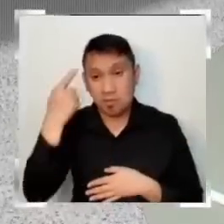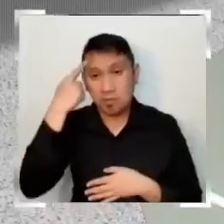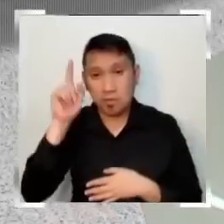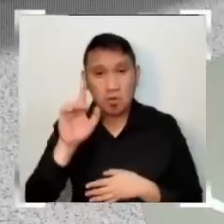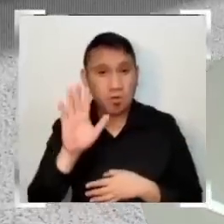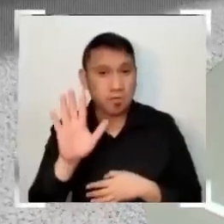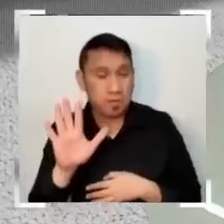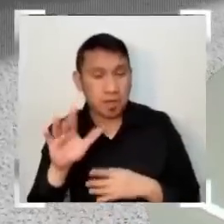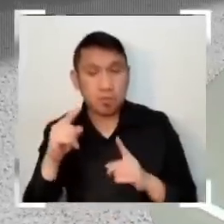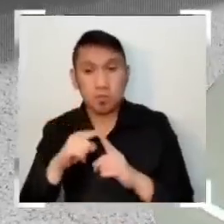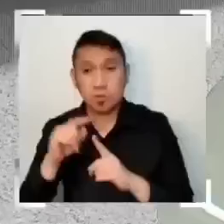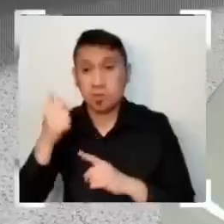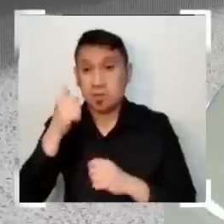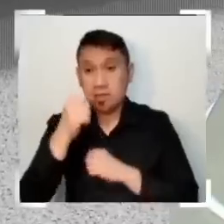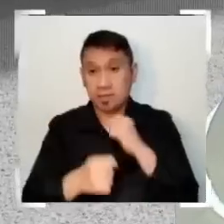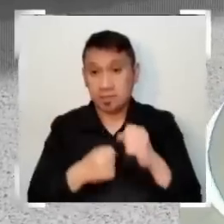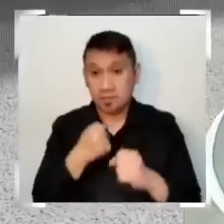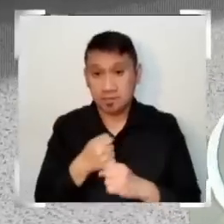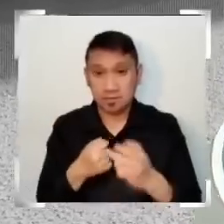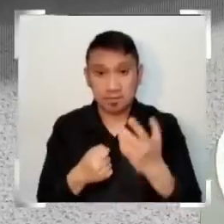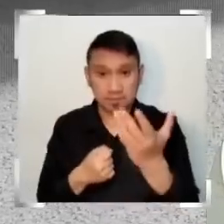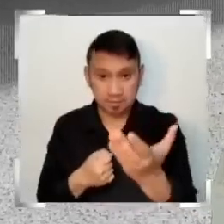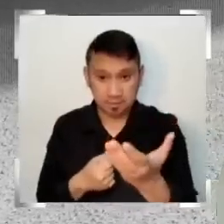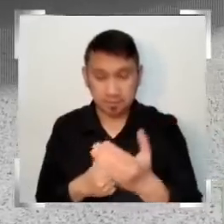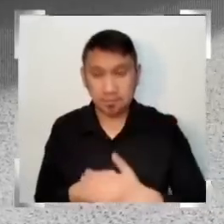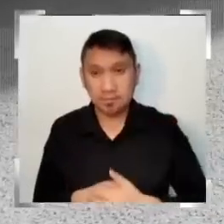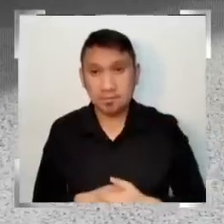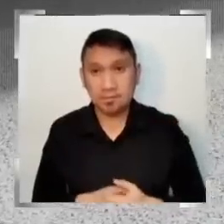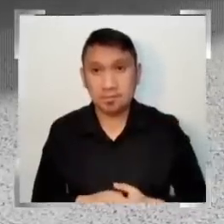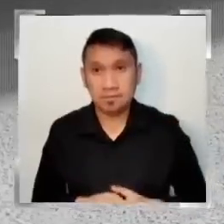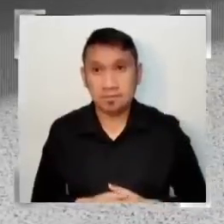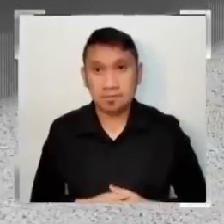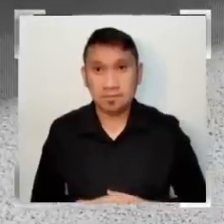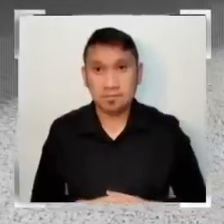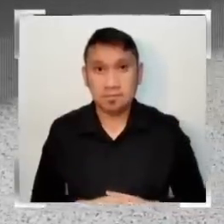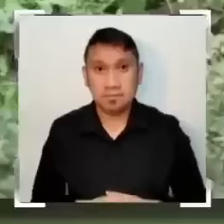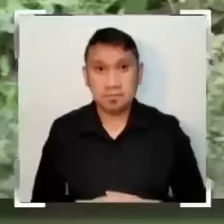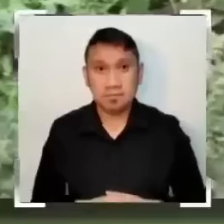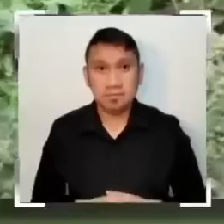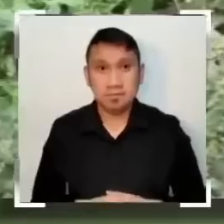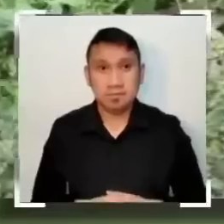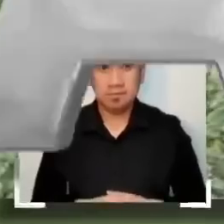taon. Saksi sina JP Soriano at Chino Gaston.